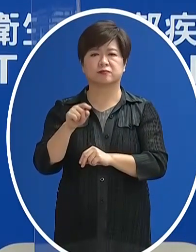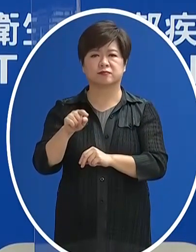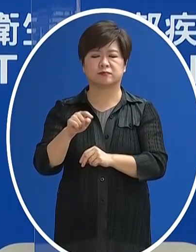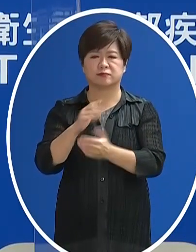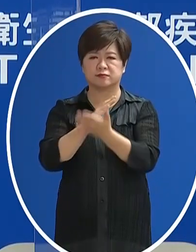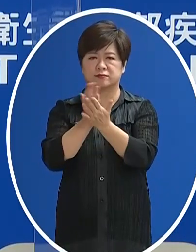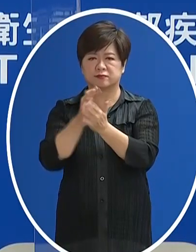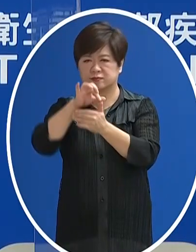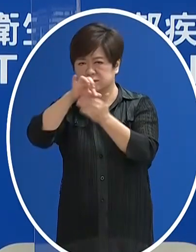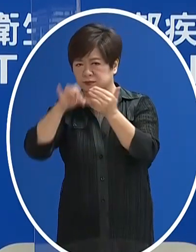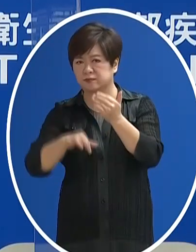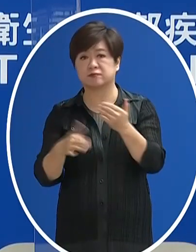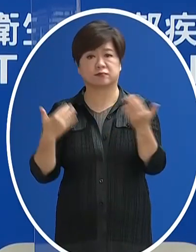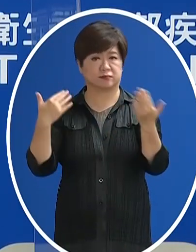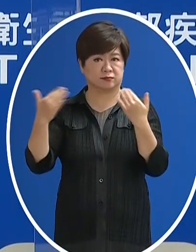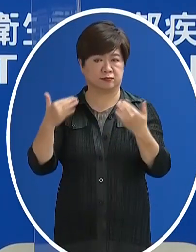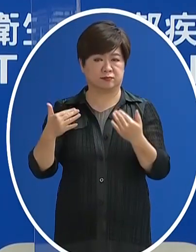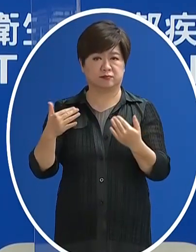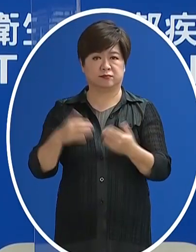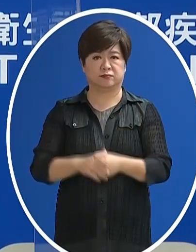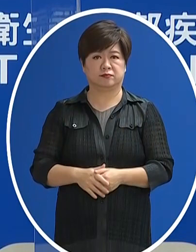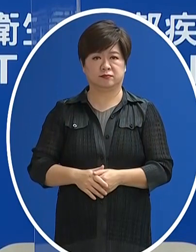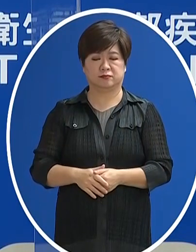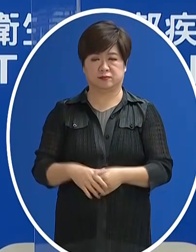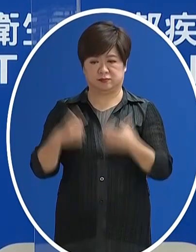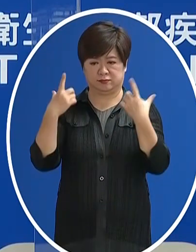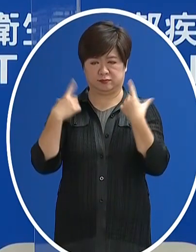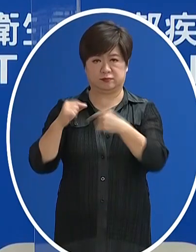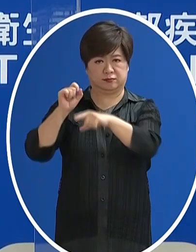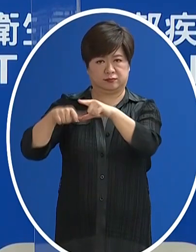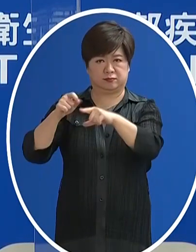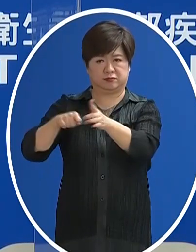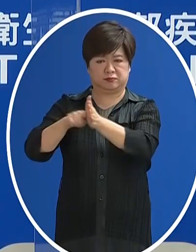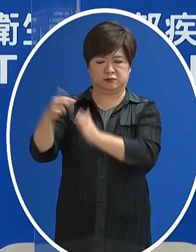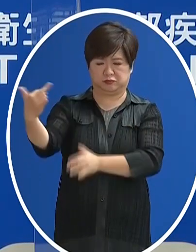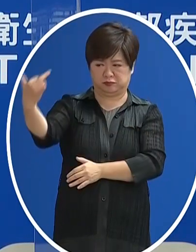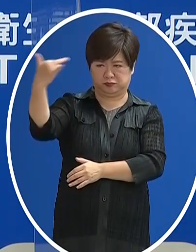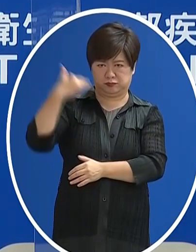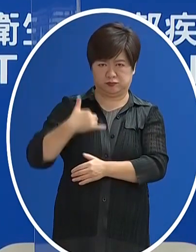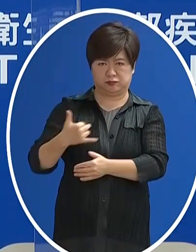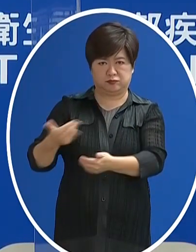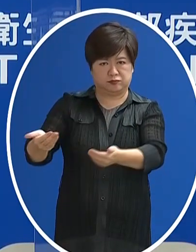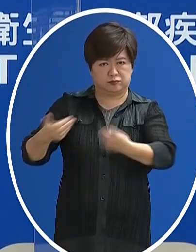方式。那从原厂直接直送台湾，那